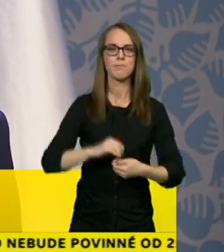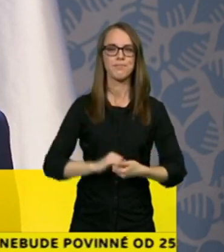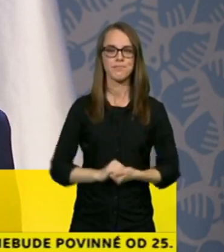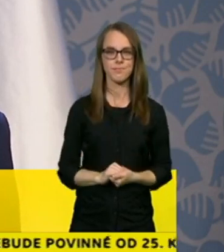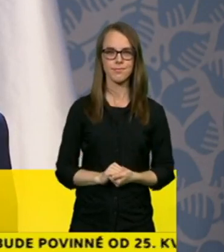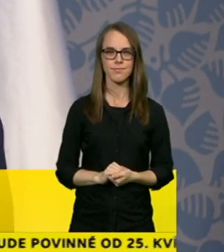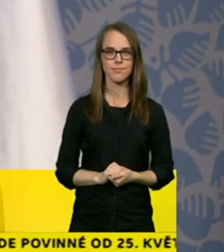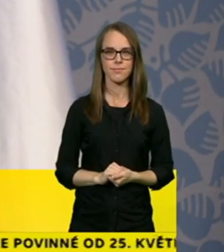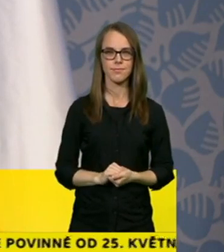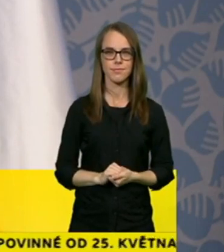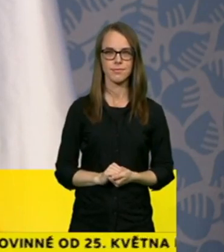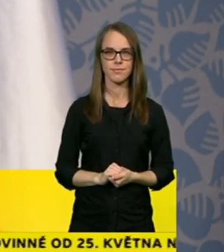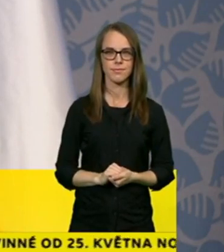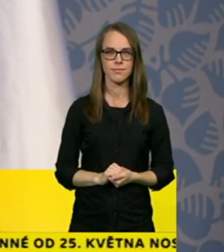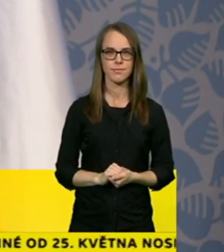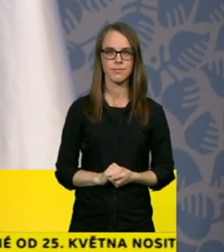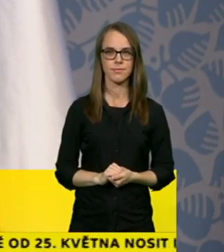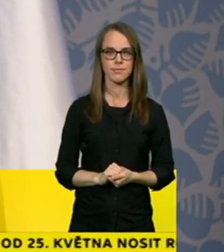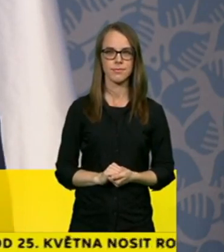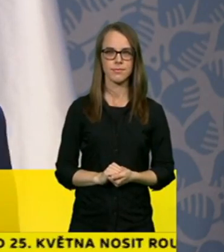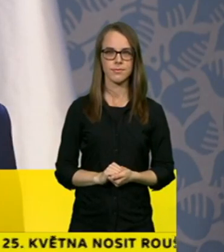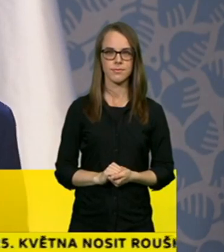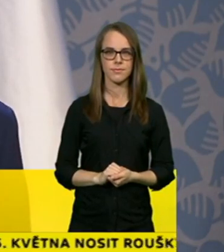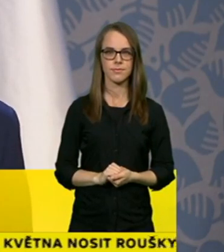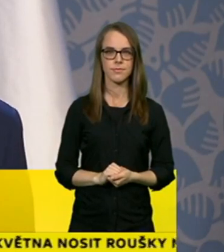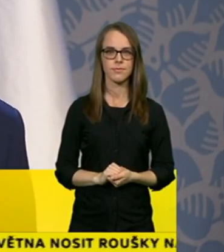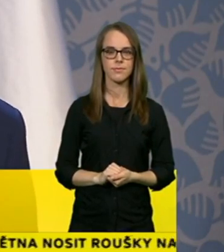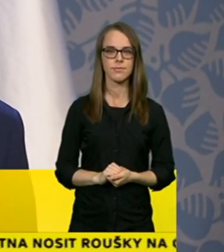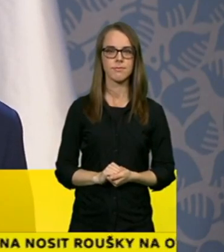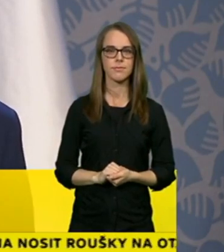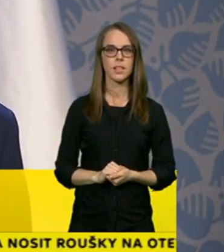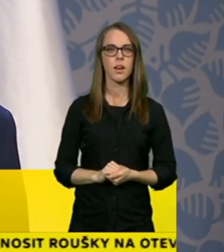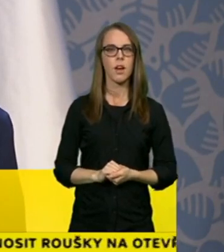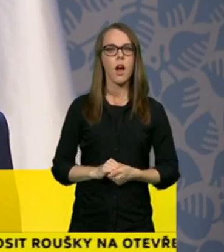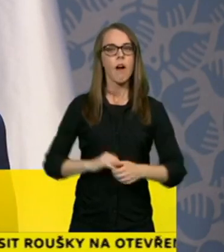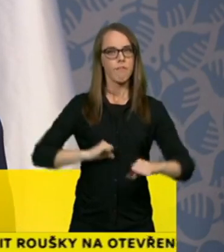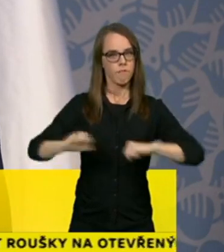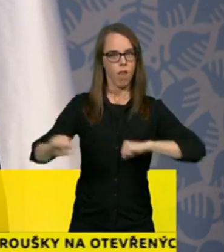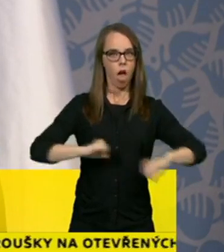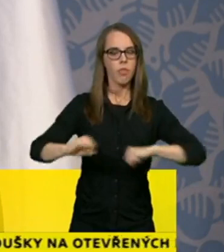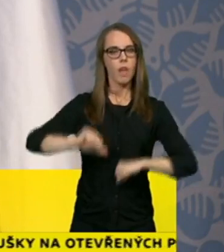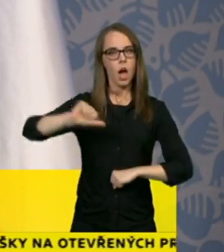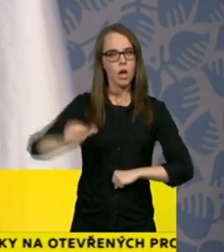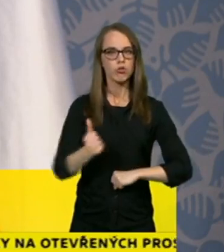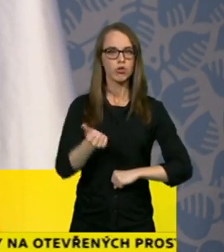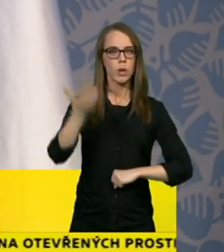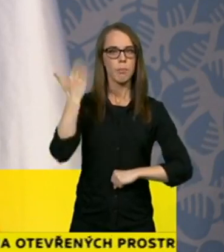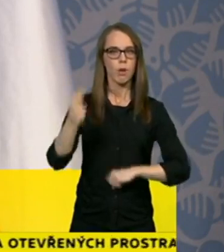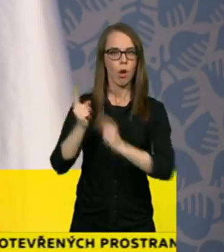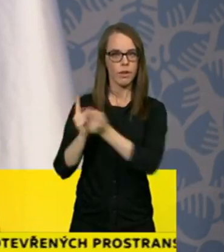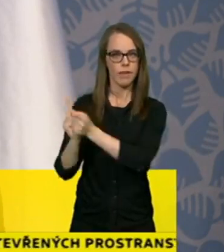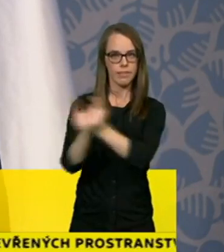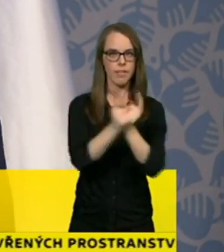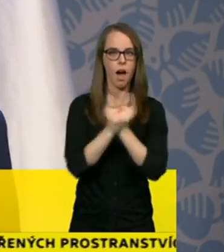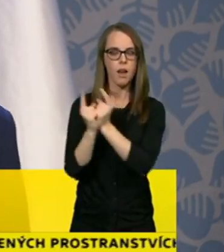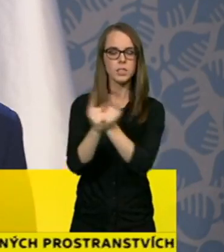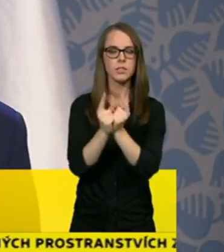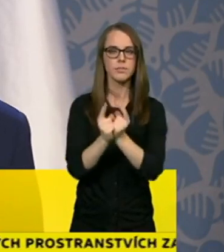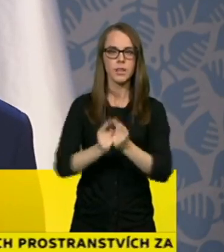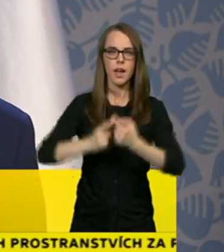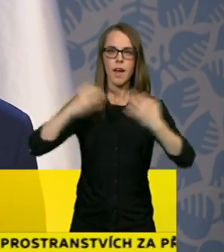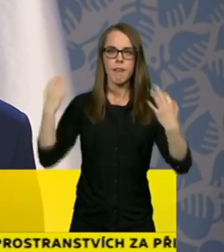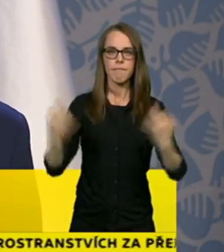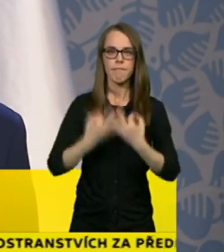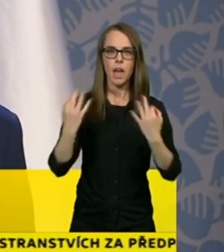nošení roušek. Jinak vláda dnes také schválila, řekněme, překlopení těch